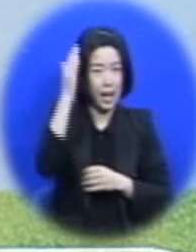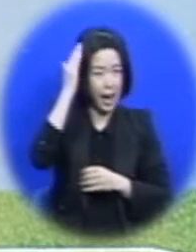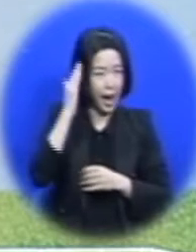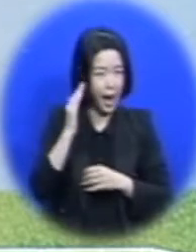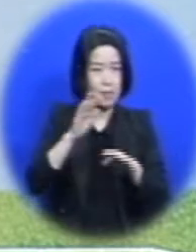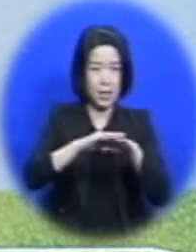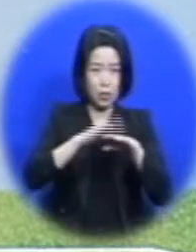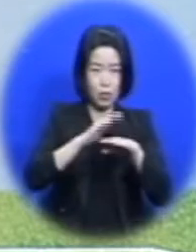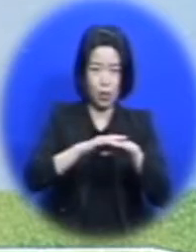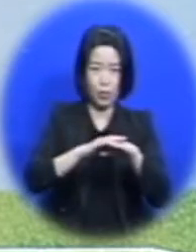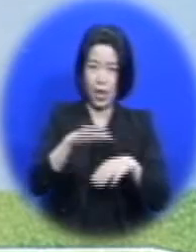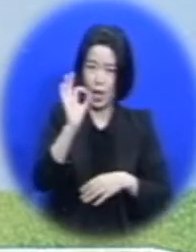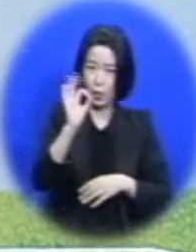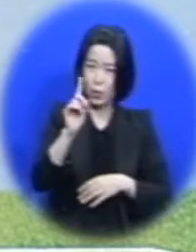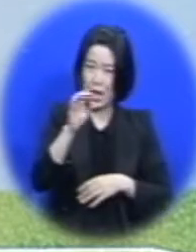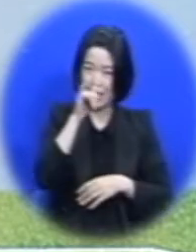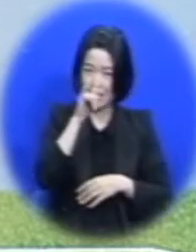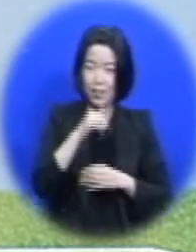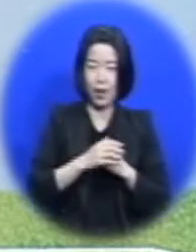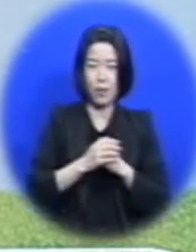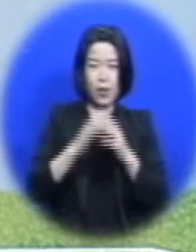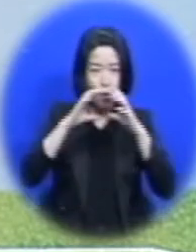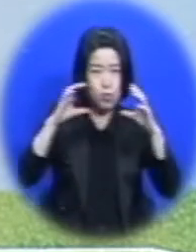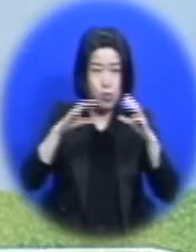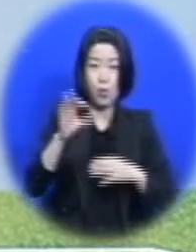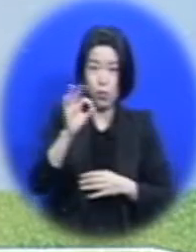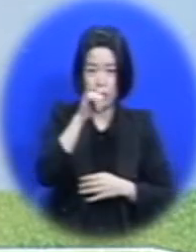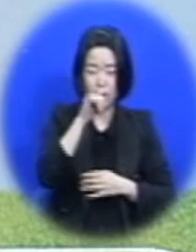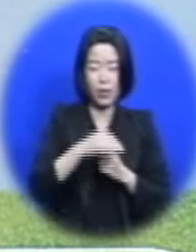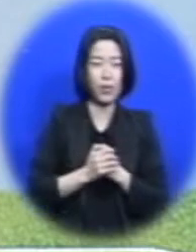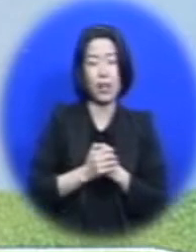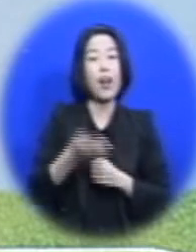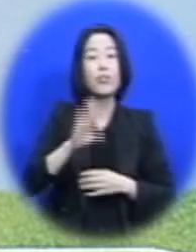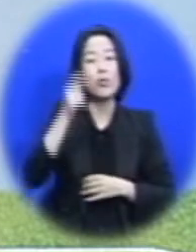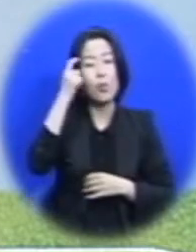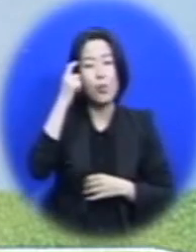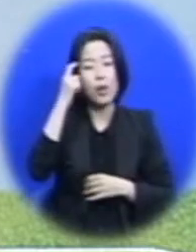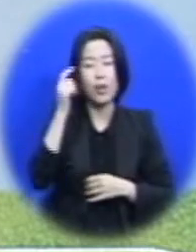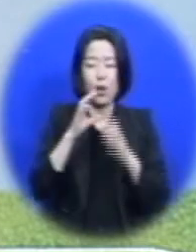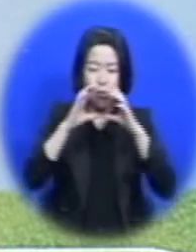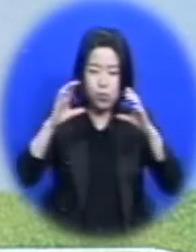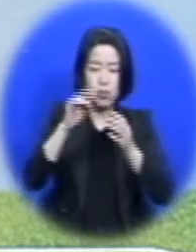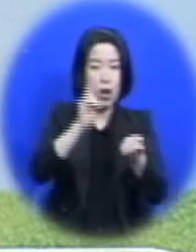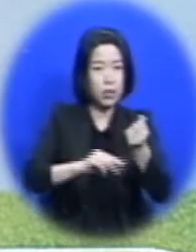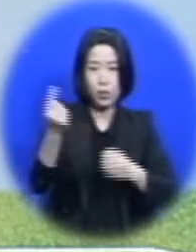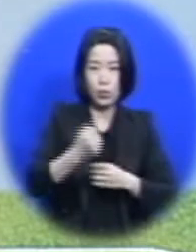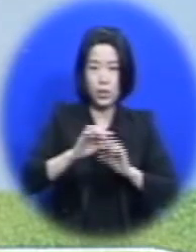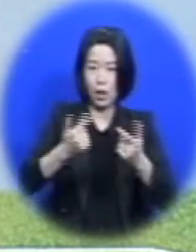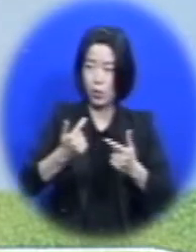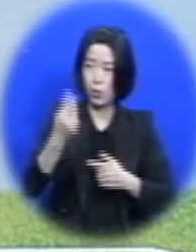손에 동전이 않아 있어요 풍성 값이 있어요 근데 왜 너는 풍선 살아 안나오고 그렇게